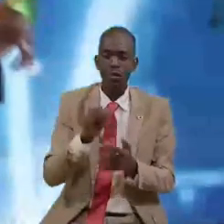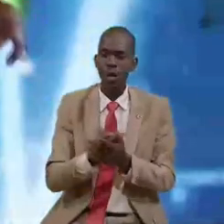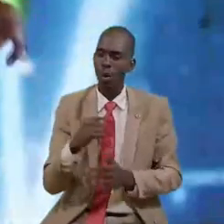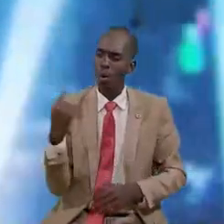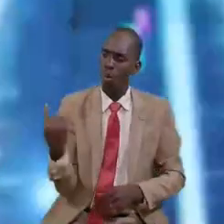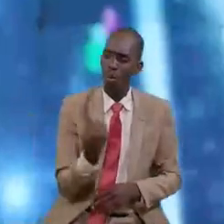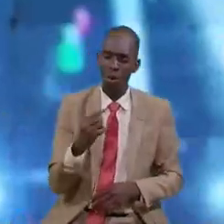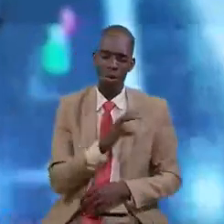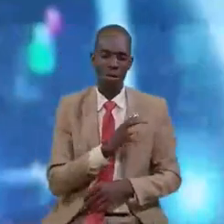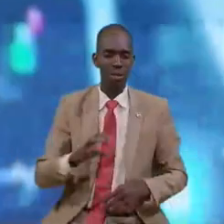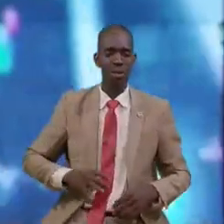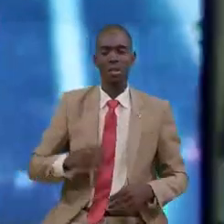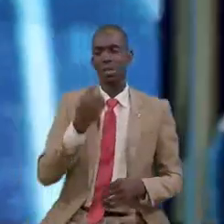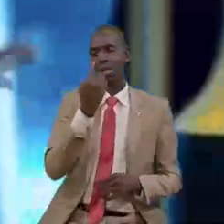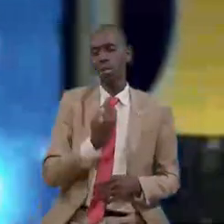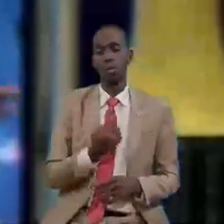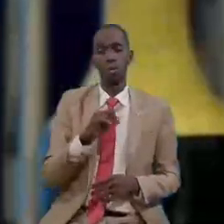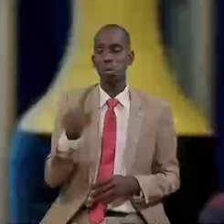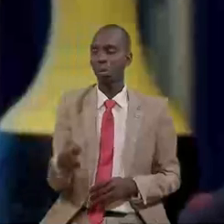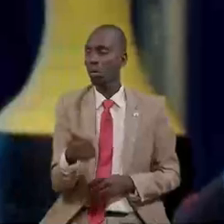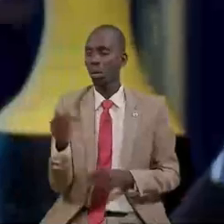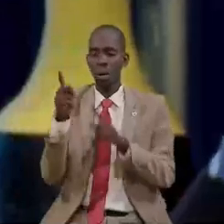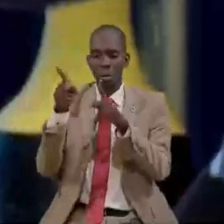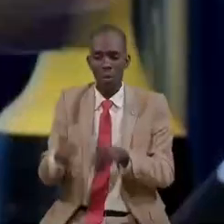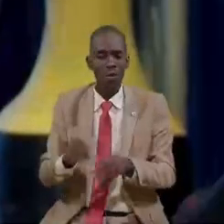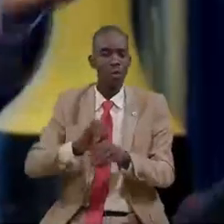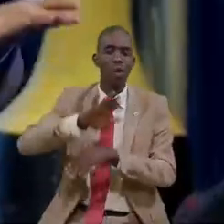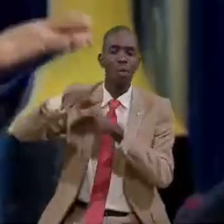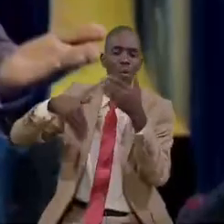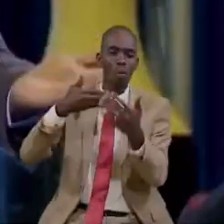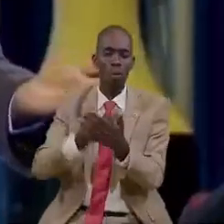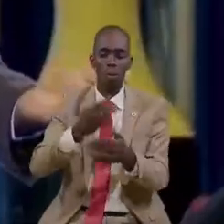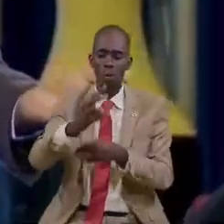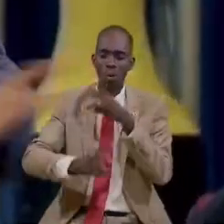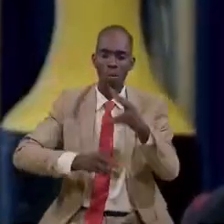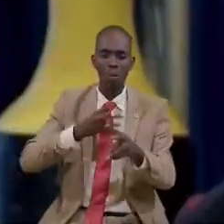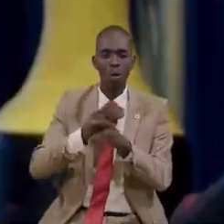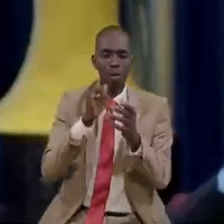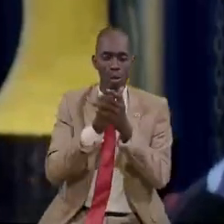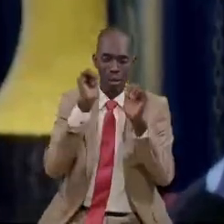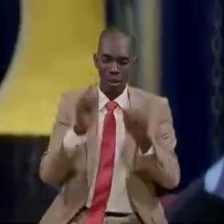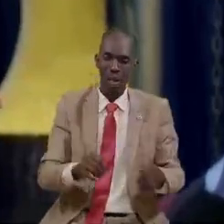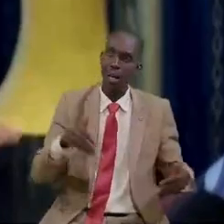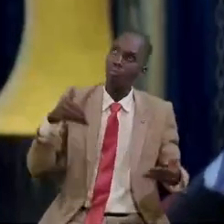seul. Il n'y a point d'autre personne dans tout l'univers habité qui peut vous joindre